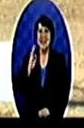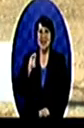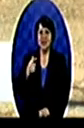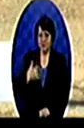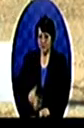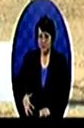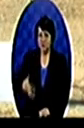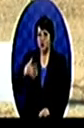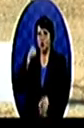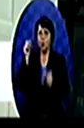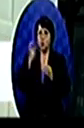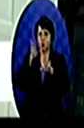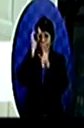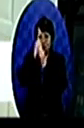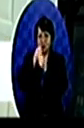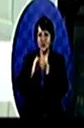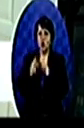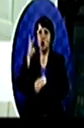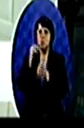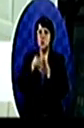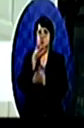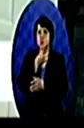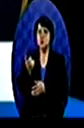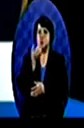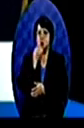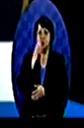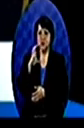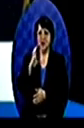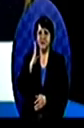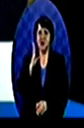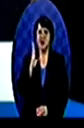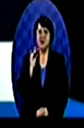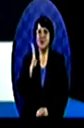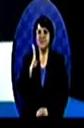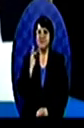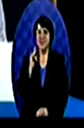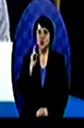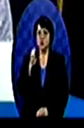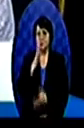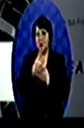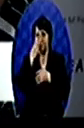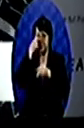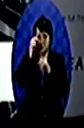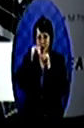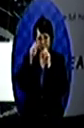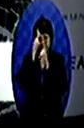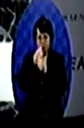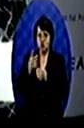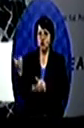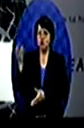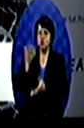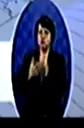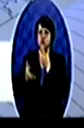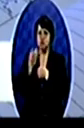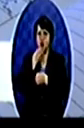хугацаанд 2,400 гаруй хүн л өрхөн эмнэлэгт ирж ЦБ вирусын илрүүлэх шинжилгээ өгчээ. Өөрөөр хэлбэл хорооны нийт иргэдийн 3